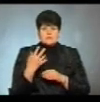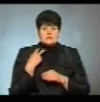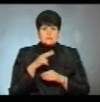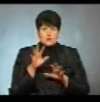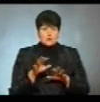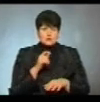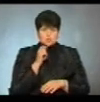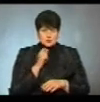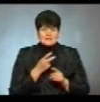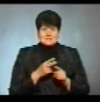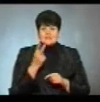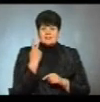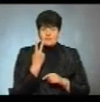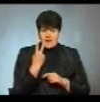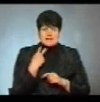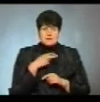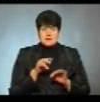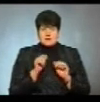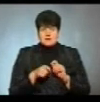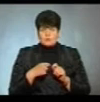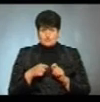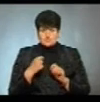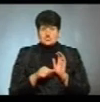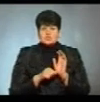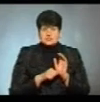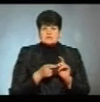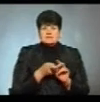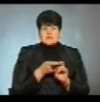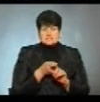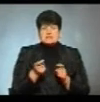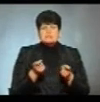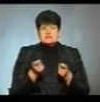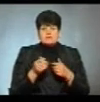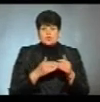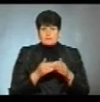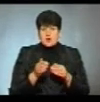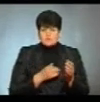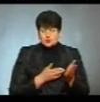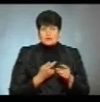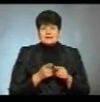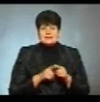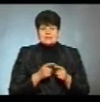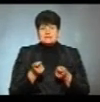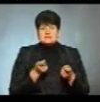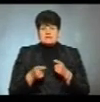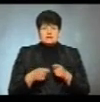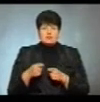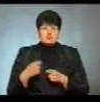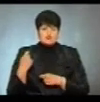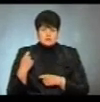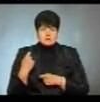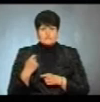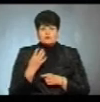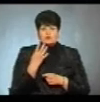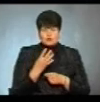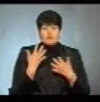України. Це два кримінальних правопорушення, 6 пов'язані з адміністративною практикою, тобто це є адміністративні правопорушення, по